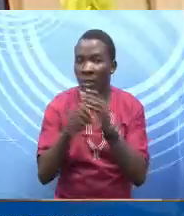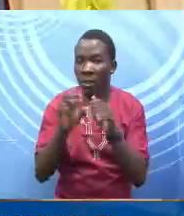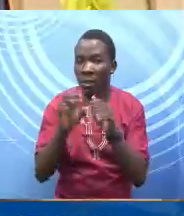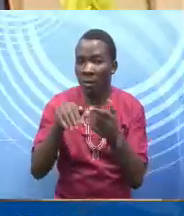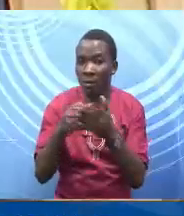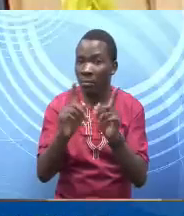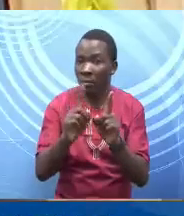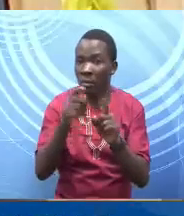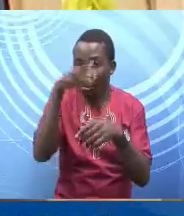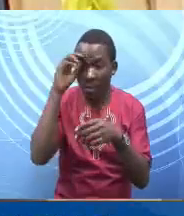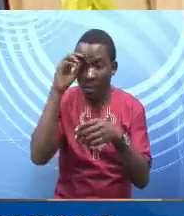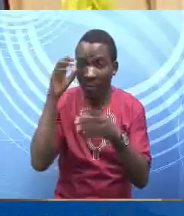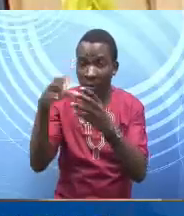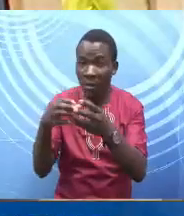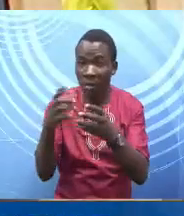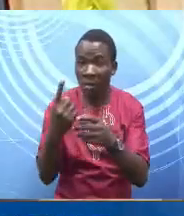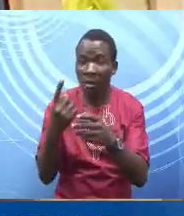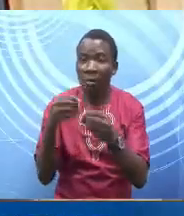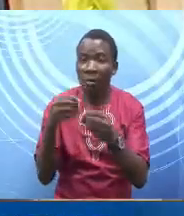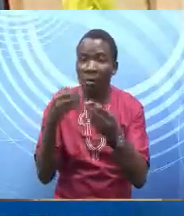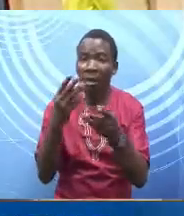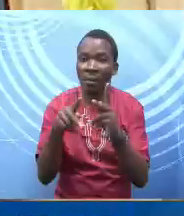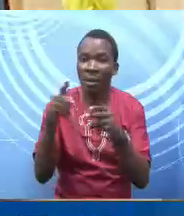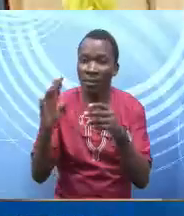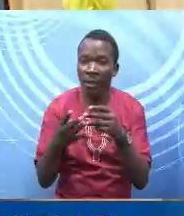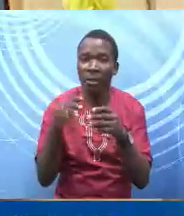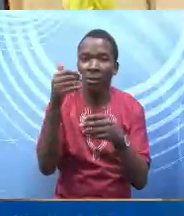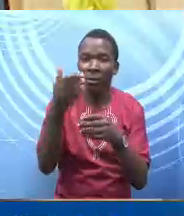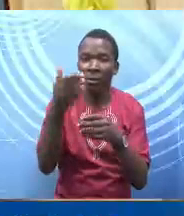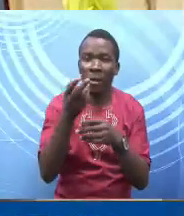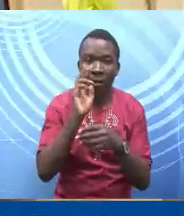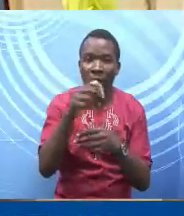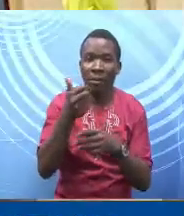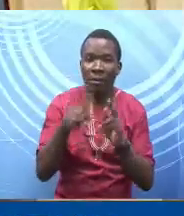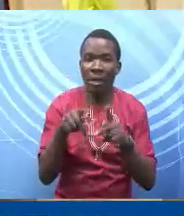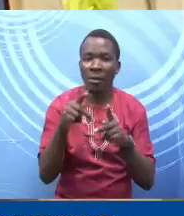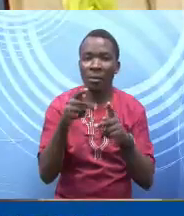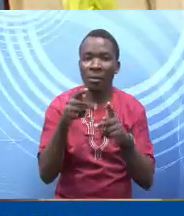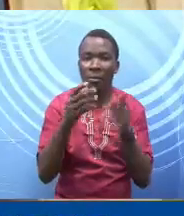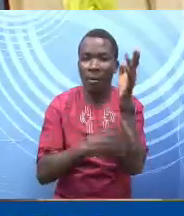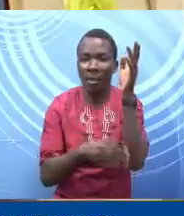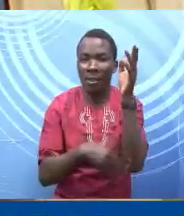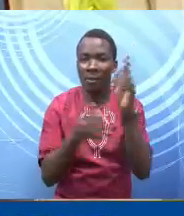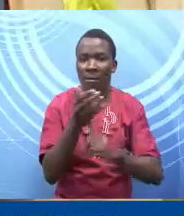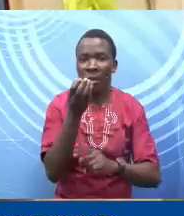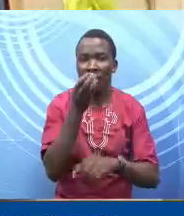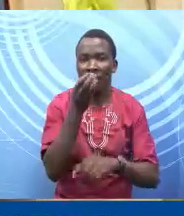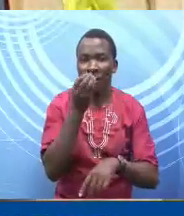niyo mpamvu icyiciro cya mbere twagaburiye 400 nyuma tubona ko hari abandi nabo badafite ubushobozi bwo kubona ibyo